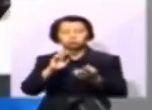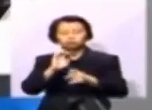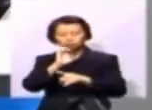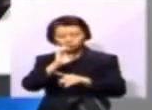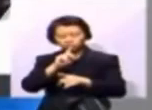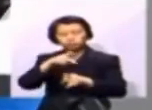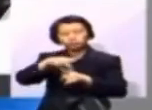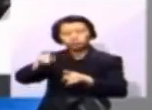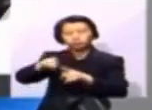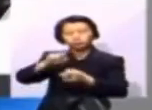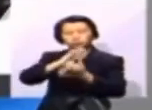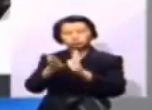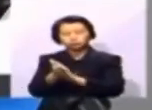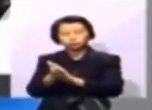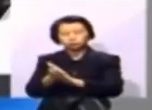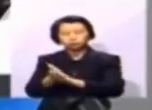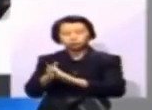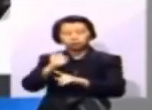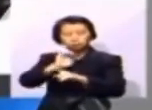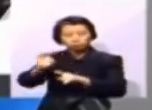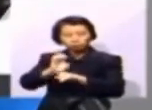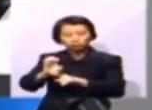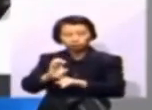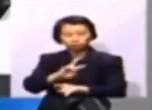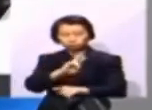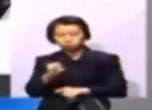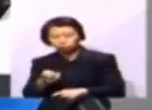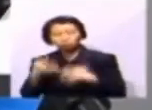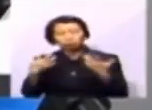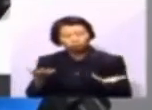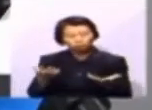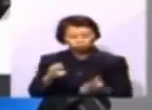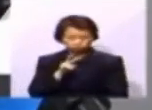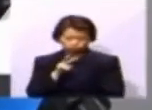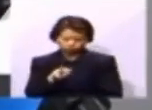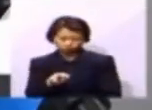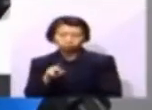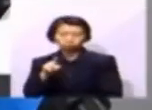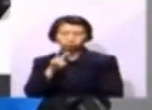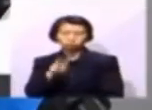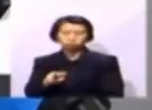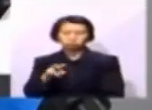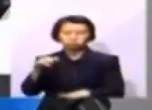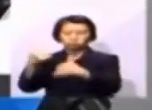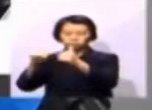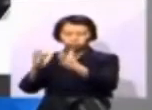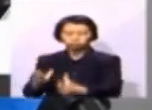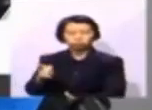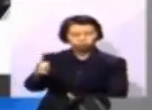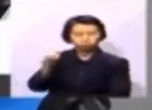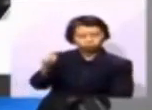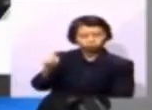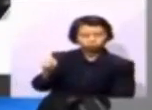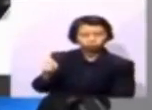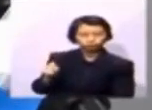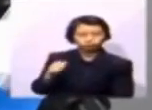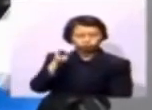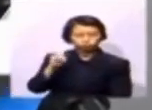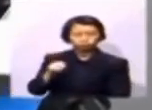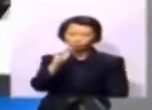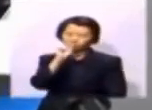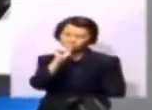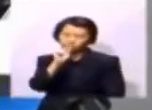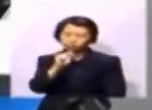emas. Itu yang performance gap yang kita kena lihat, dan juga prestasi atlet itu sendiri, ya. Dia kena sikit